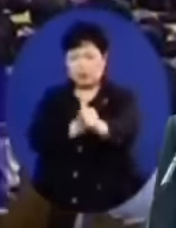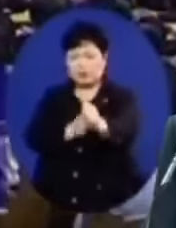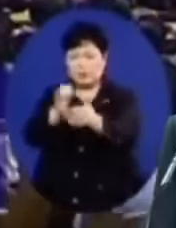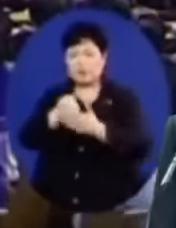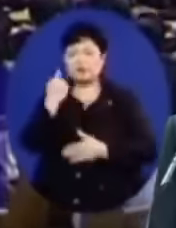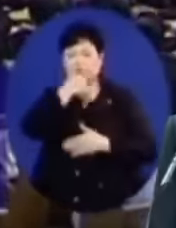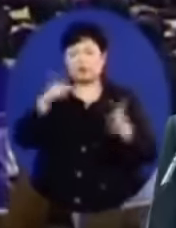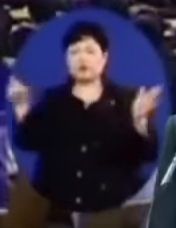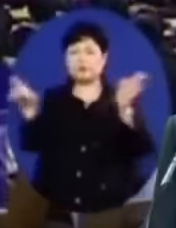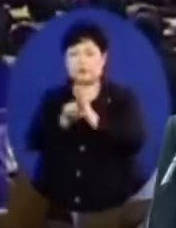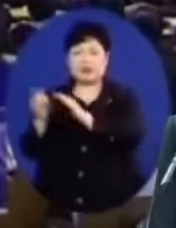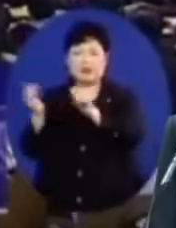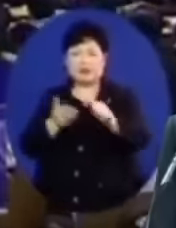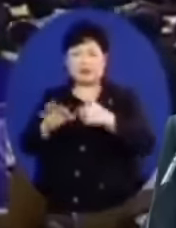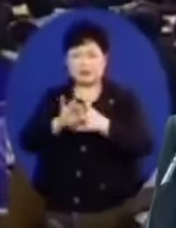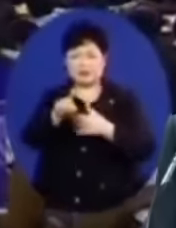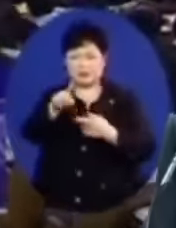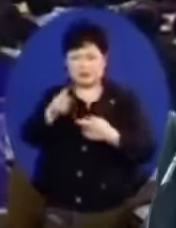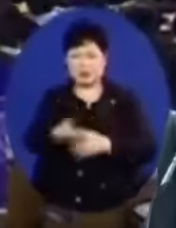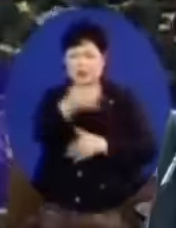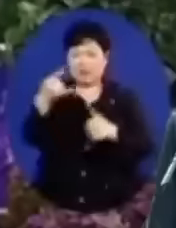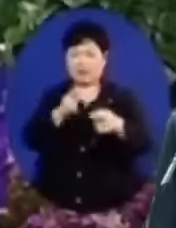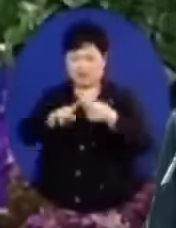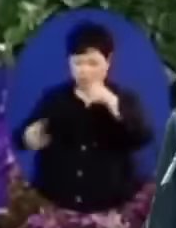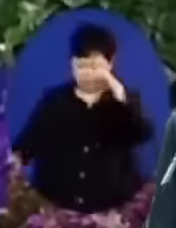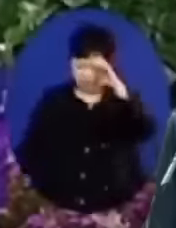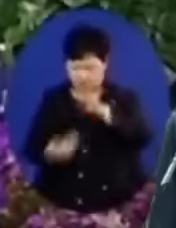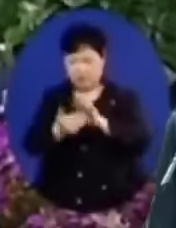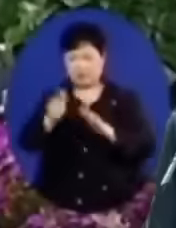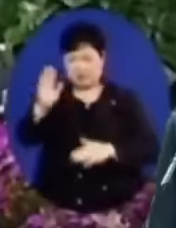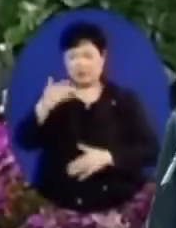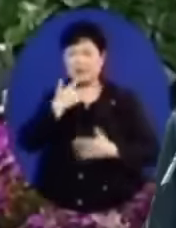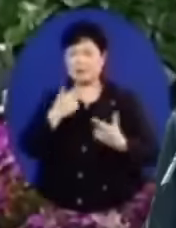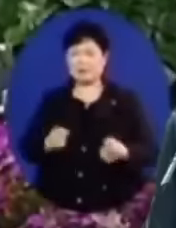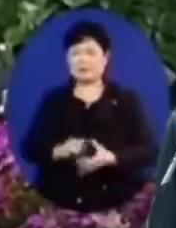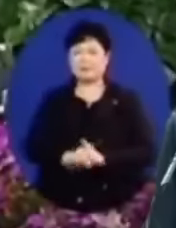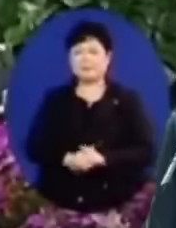받은 줄로 믿어라. 그리하면 너희에게 그대로 되리라.